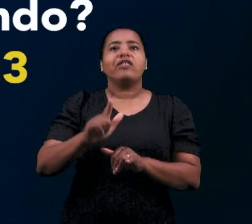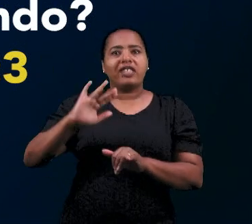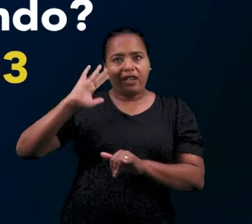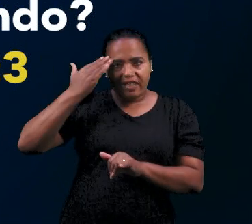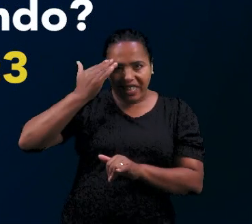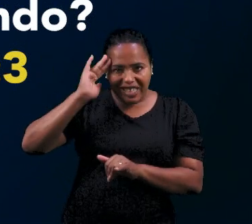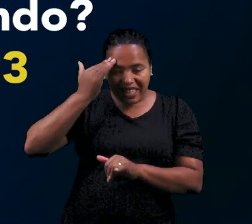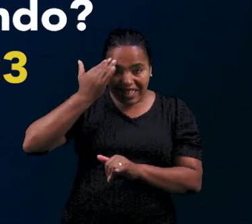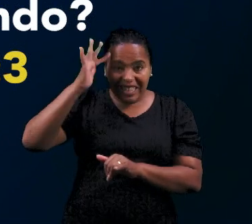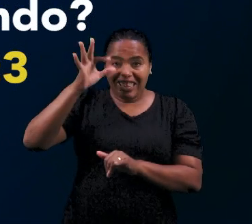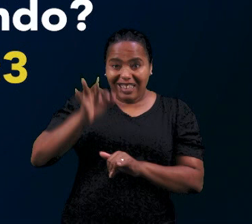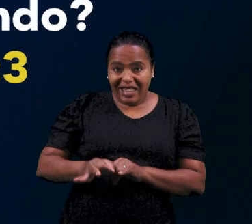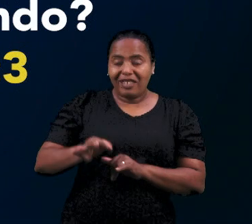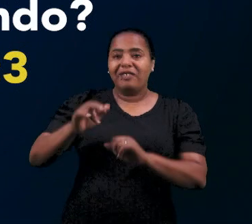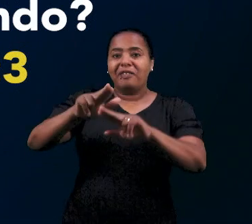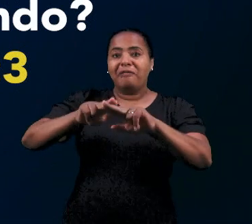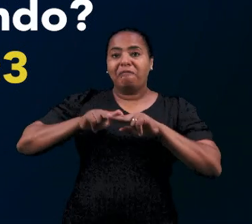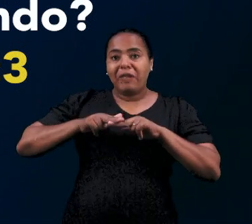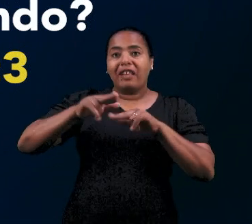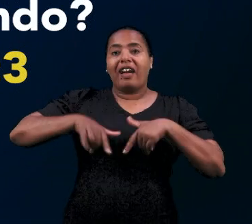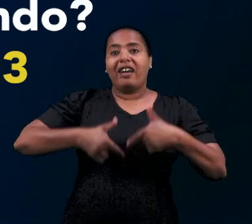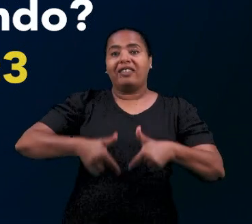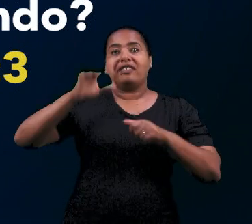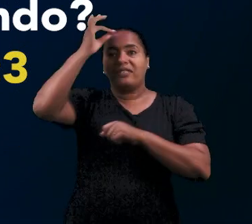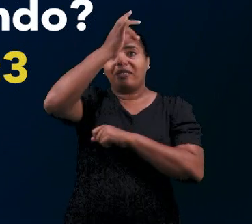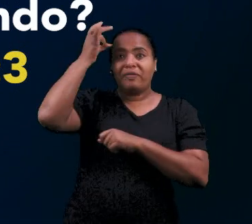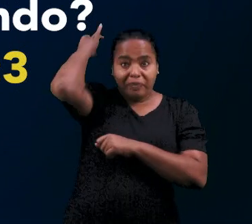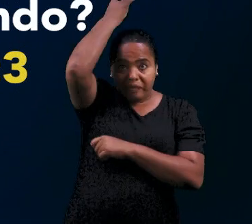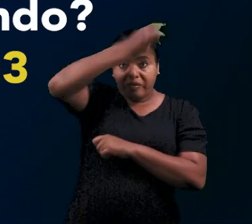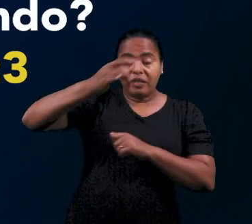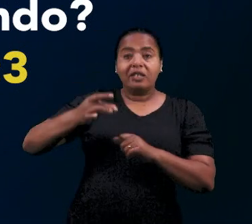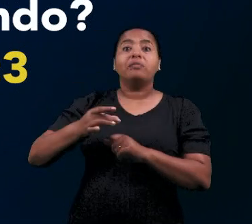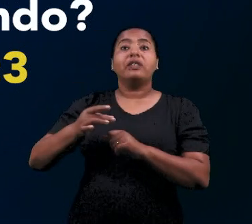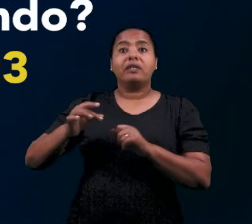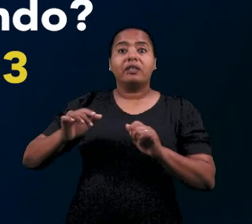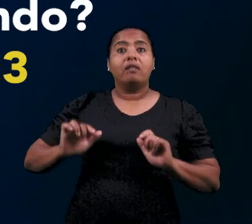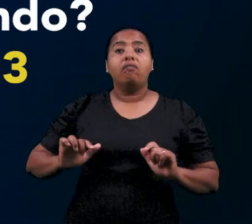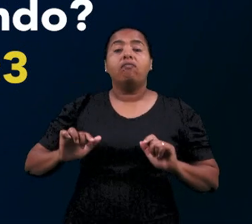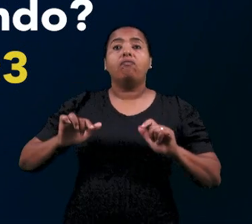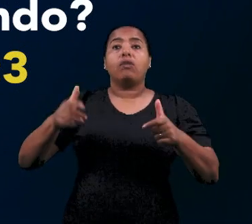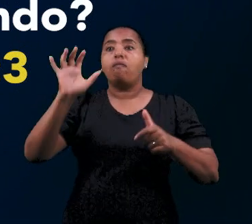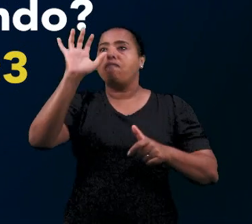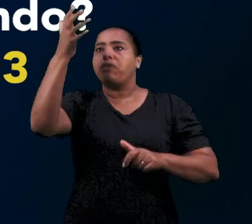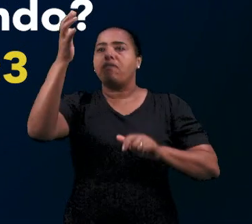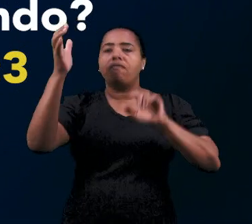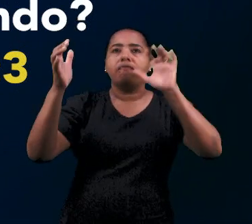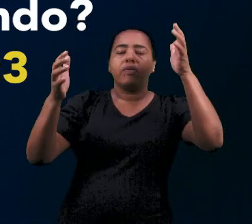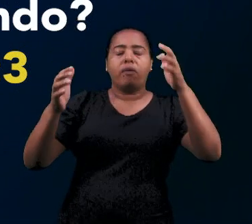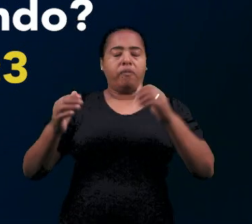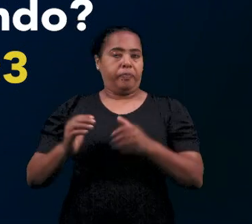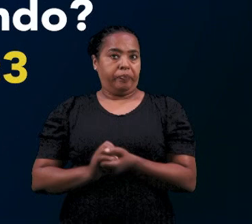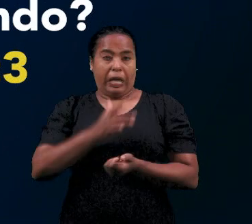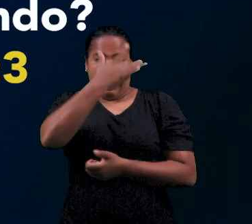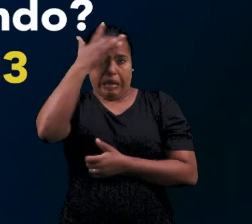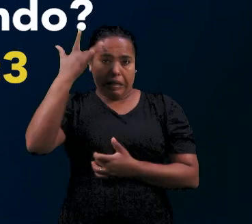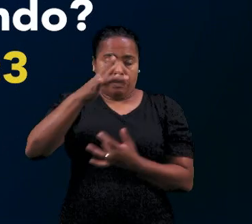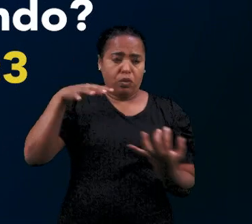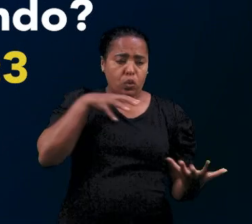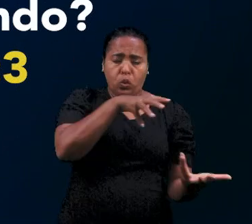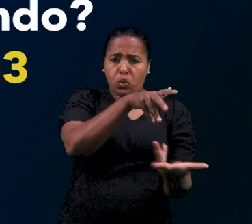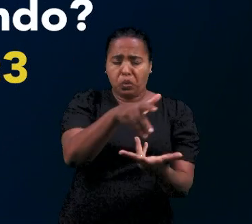signes qui se passent dans ces derniers jours. Et une fois que le monde n'arrive pas à discerner les